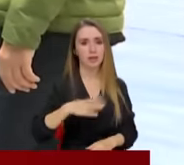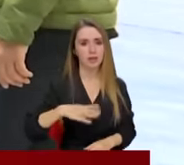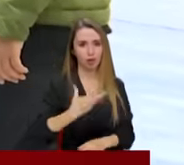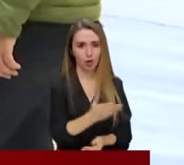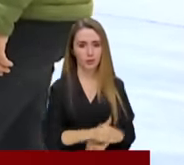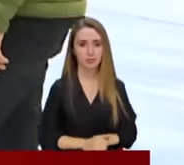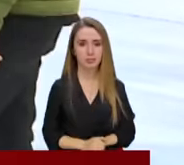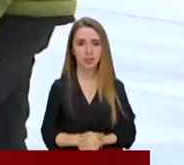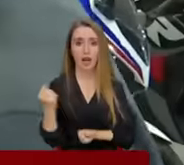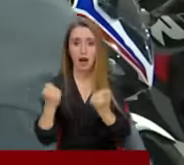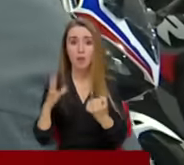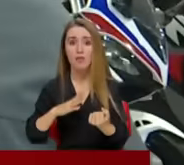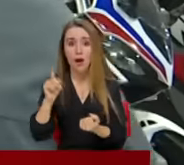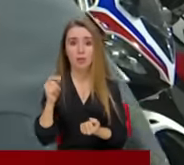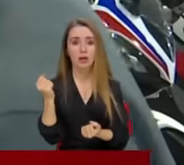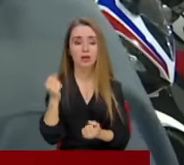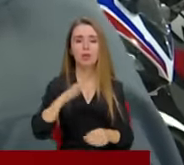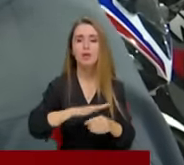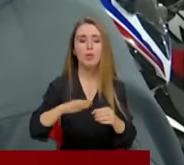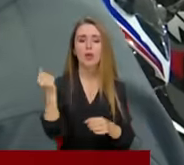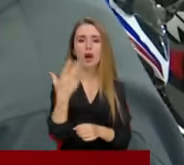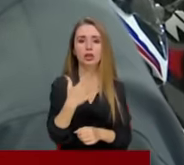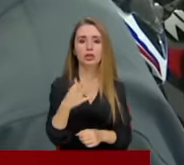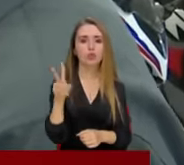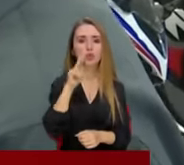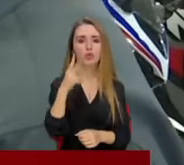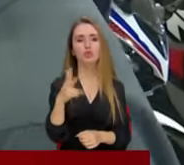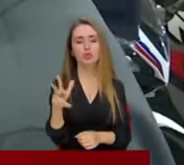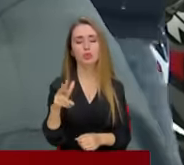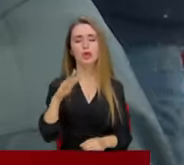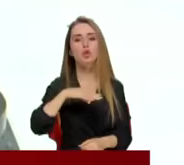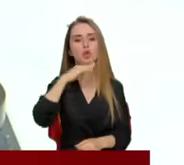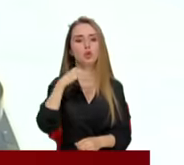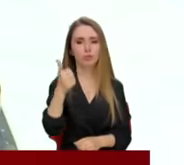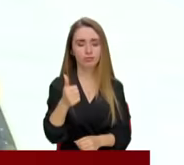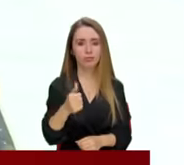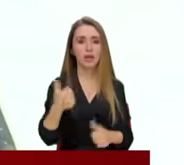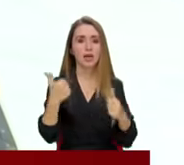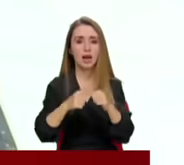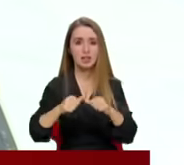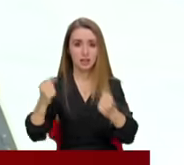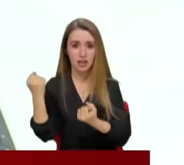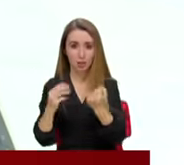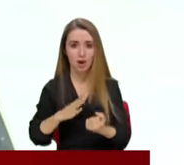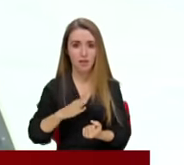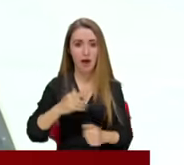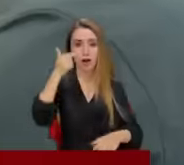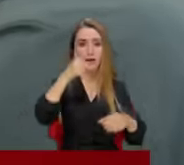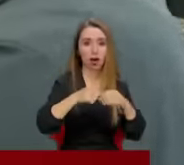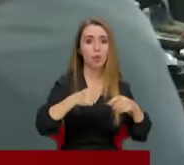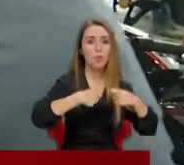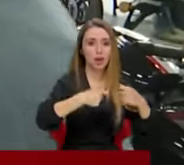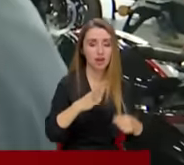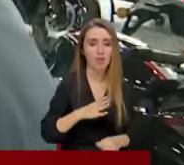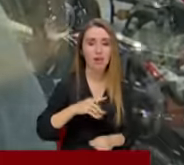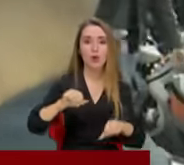istiyor. Var mı otomobiliniz? Var. Depo kaça doluyor? En son 3000 liraya dolmuştu. Eşinizin otomobili var. Yakıtlardan dertli.